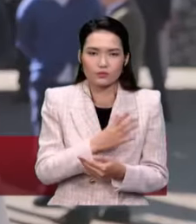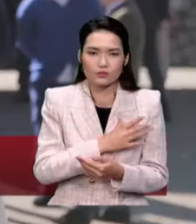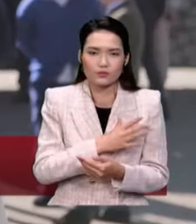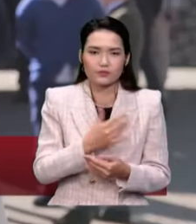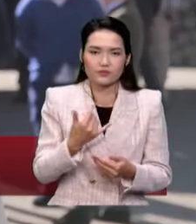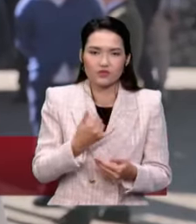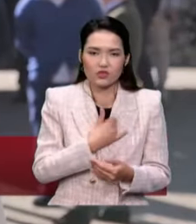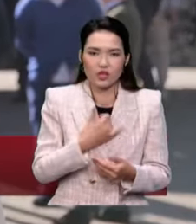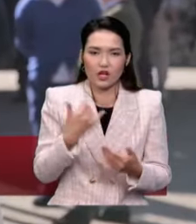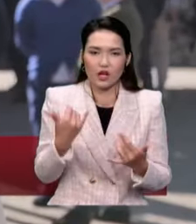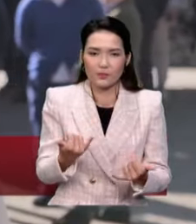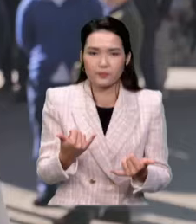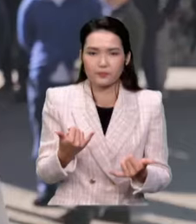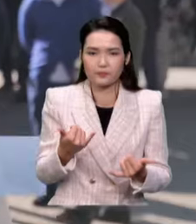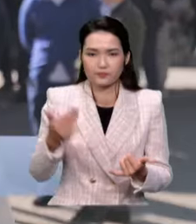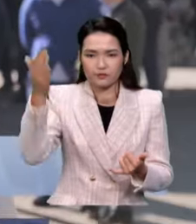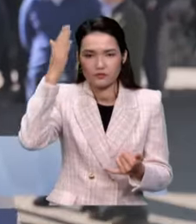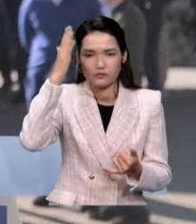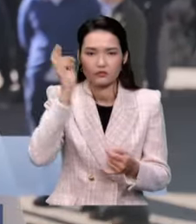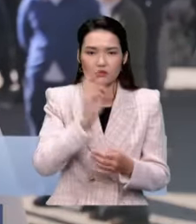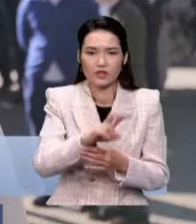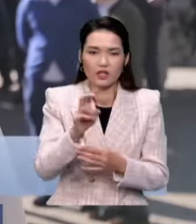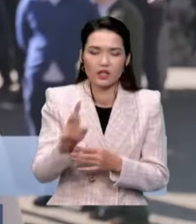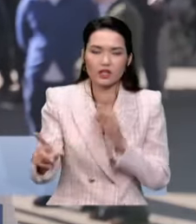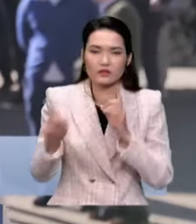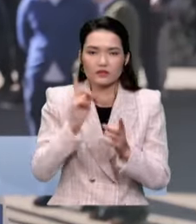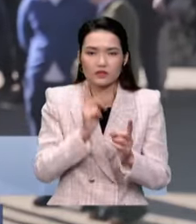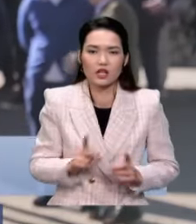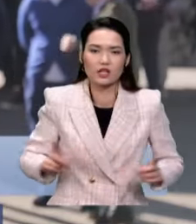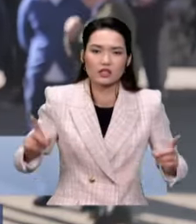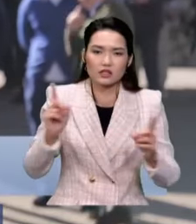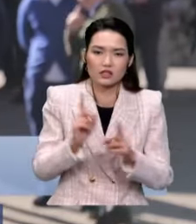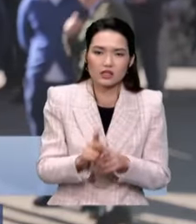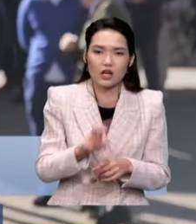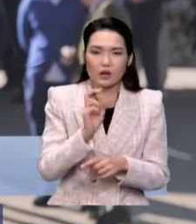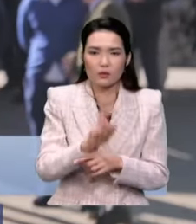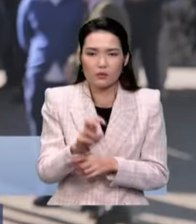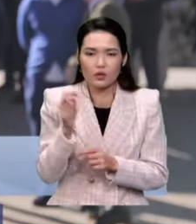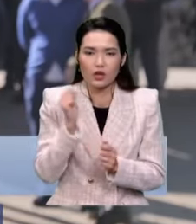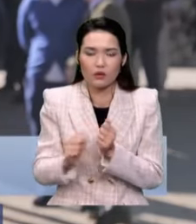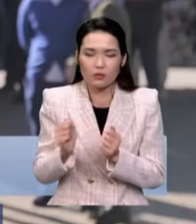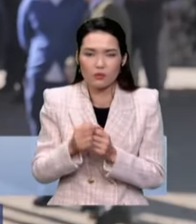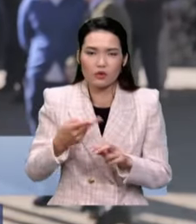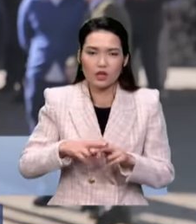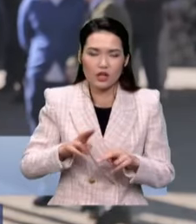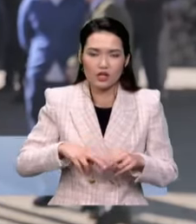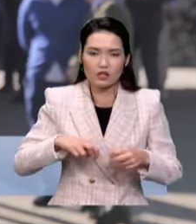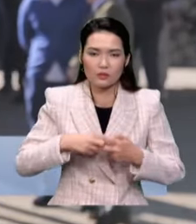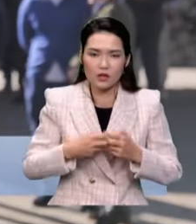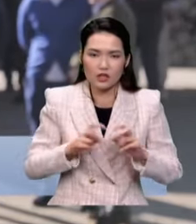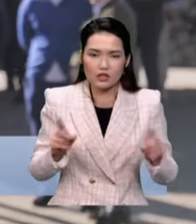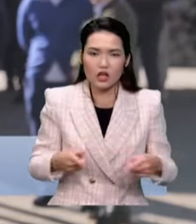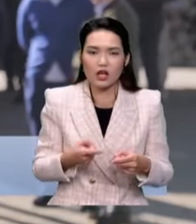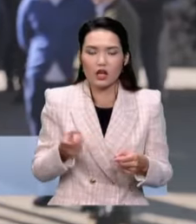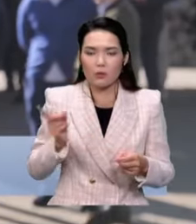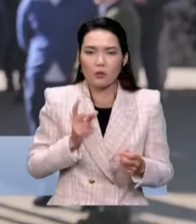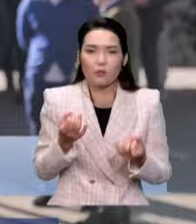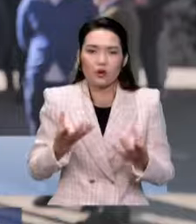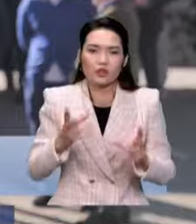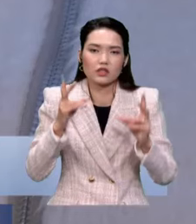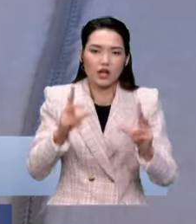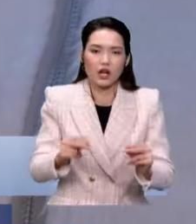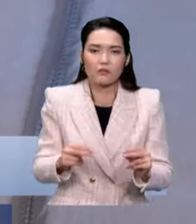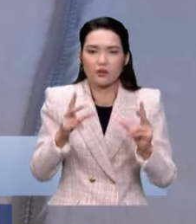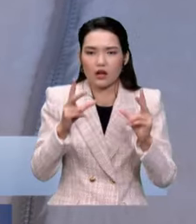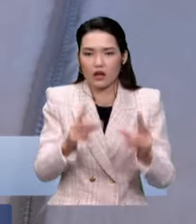перь хокима на встре всегда поднимаем эти вопросы но они не решаются только обещания И вот сегодня мы тоже